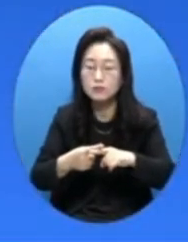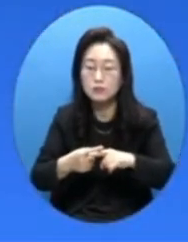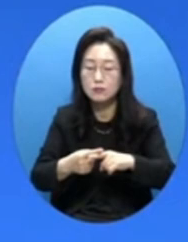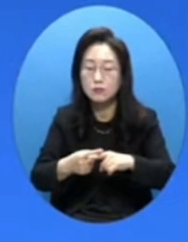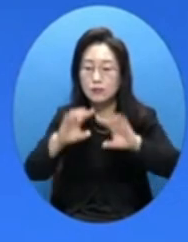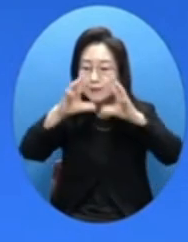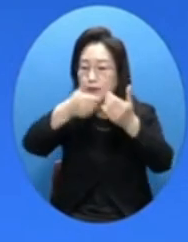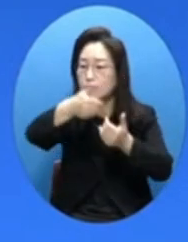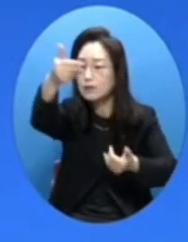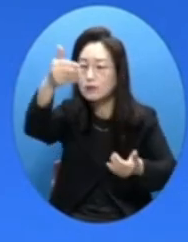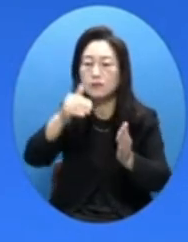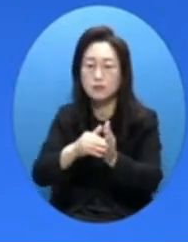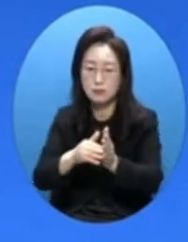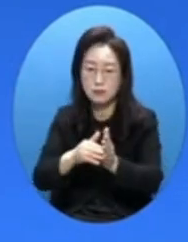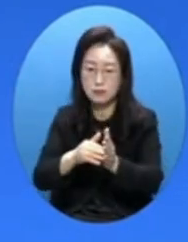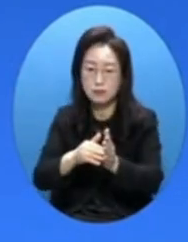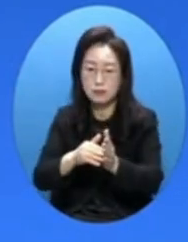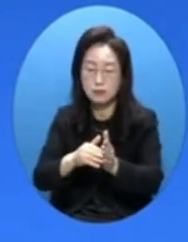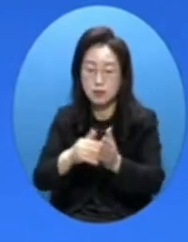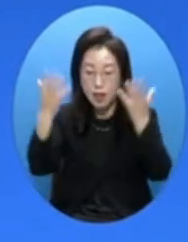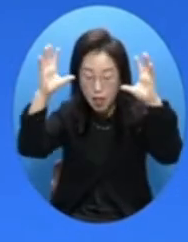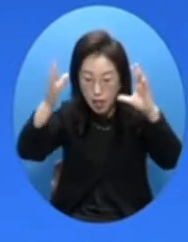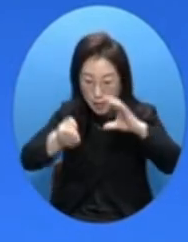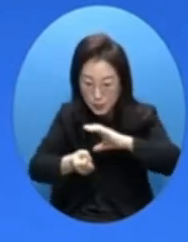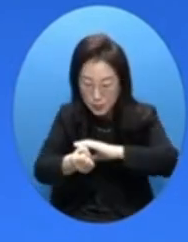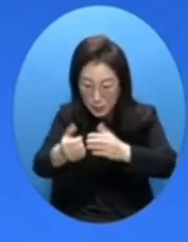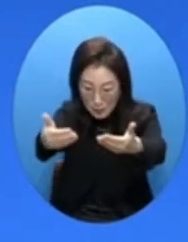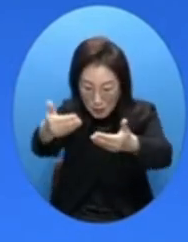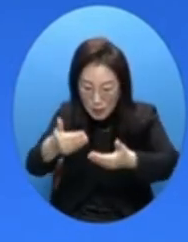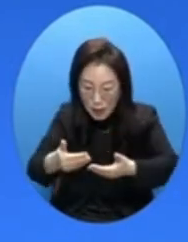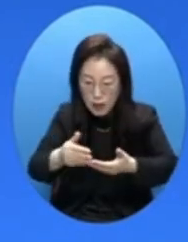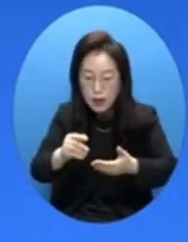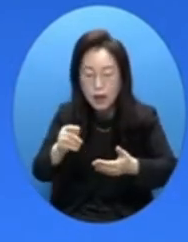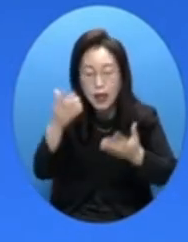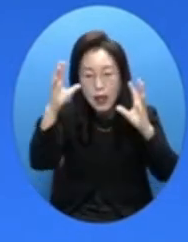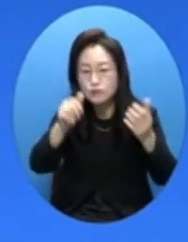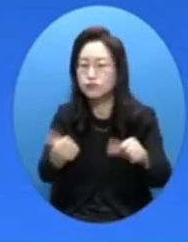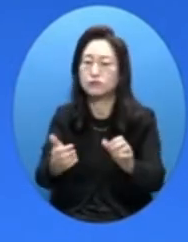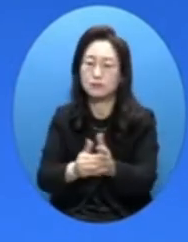세상을 떠나게 되고 태어났던 아이마저 또 죽게 됐습니다.